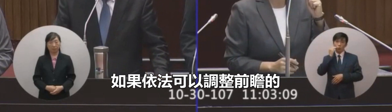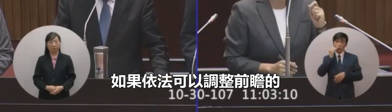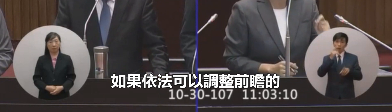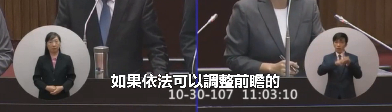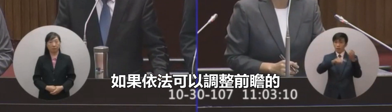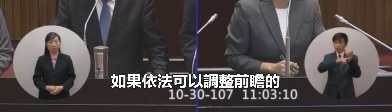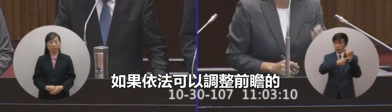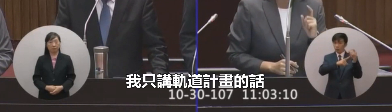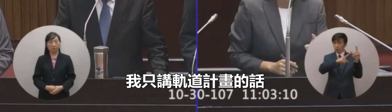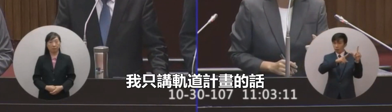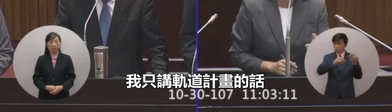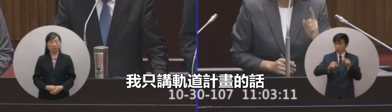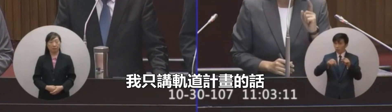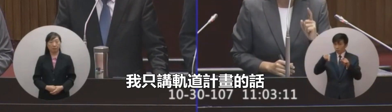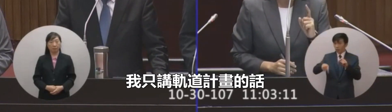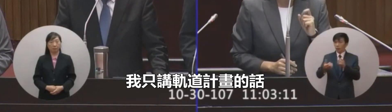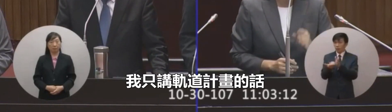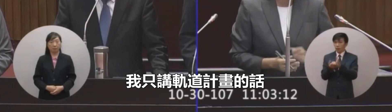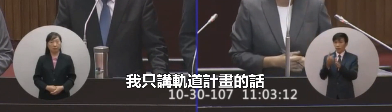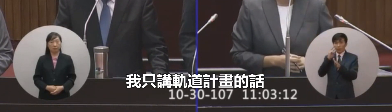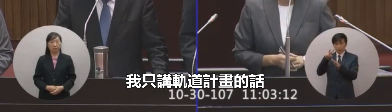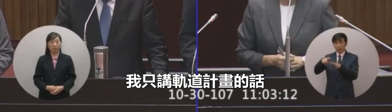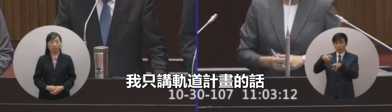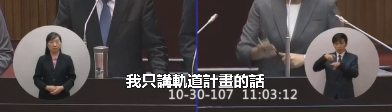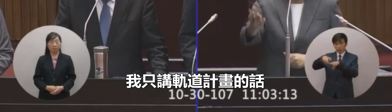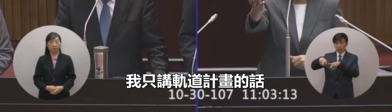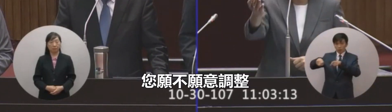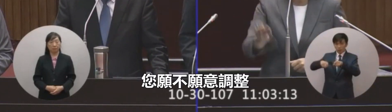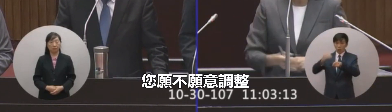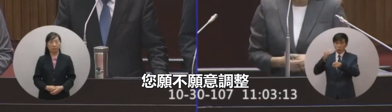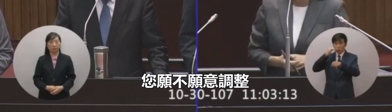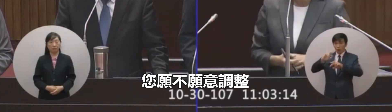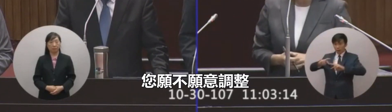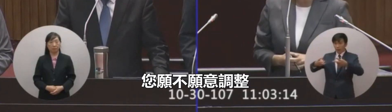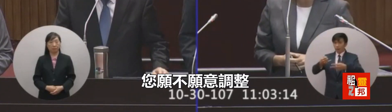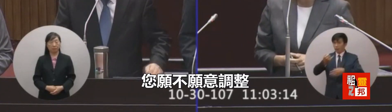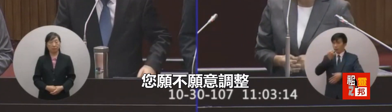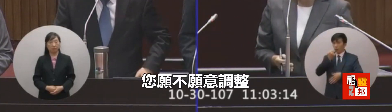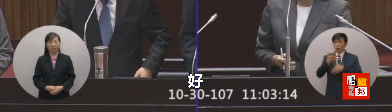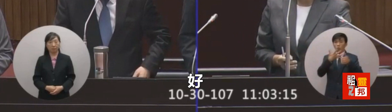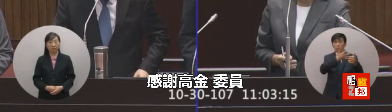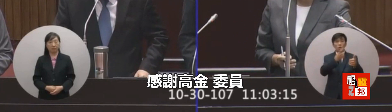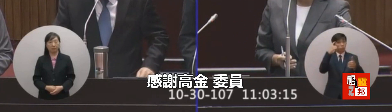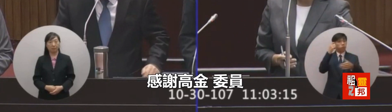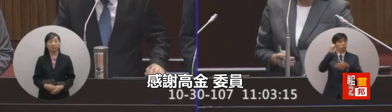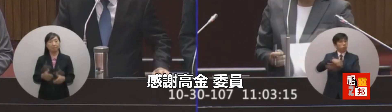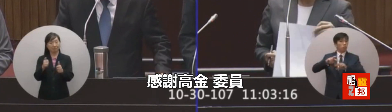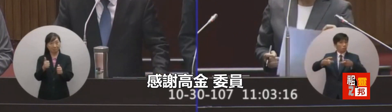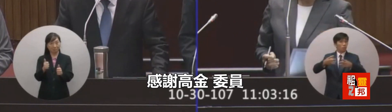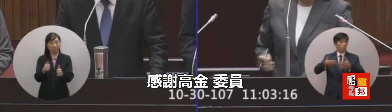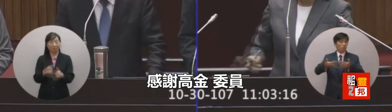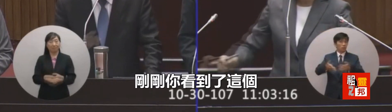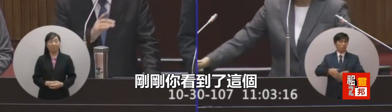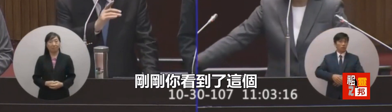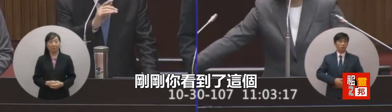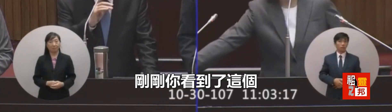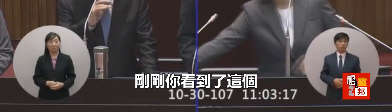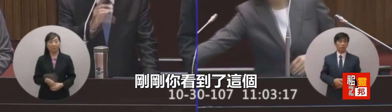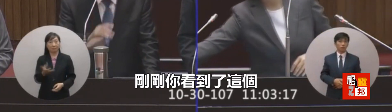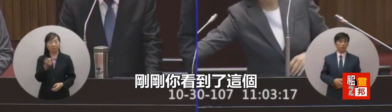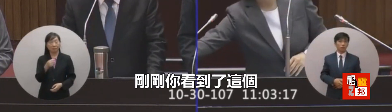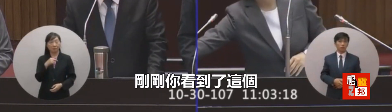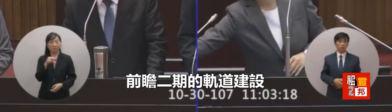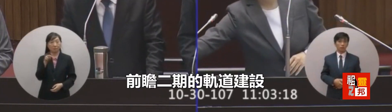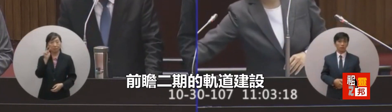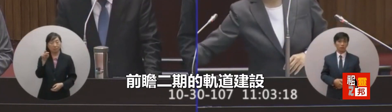调整前瞻的，我只讲轨道计划的话，您愿不愿意调整？ 好，感谢高金委员哈。刚刚你